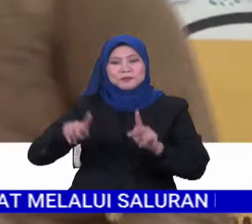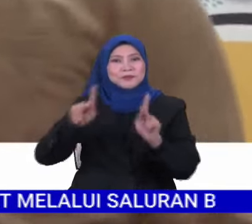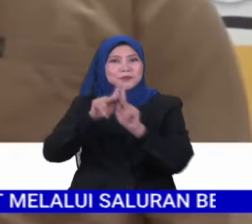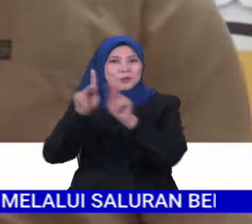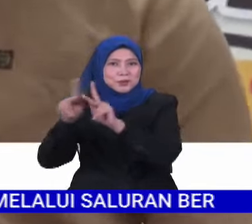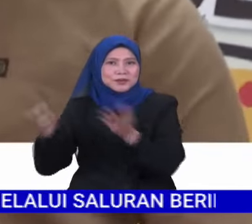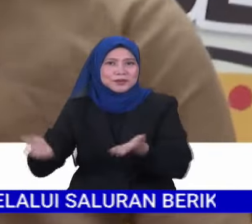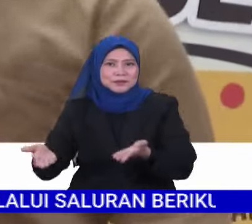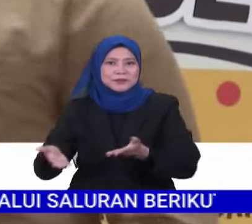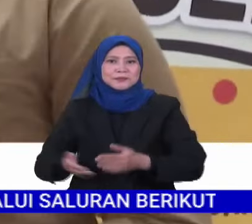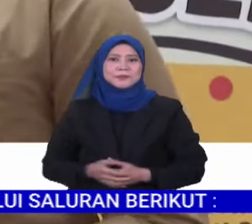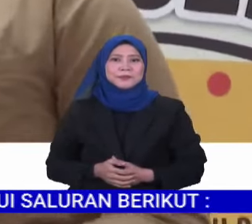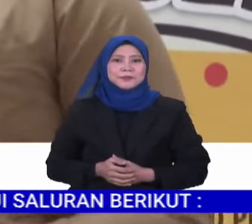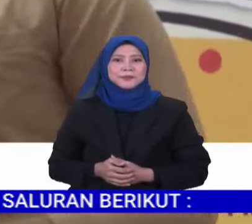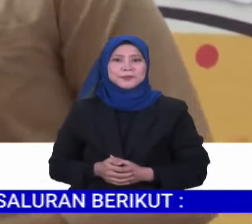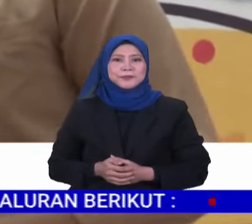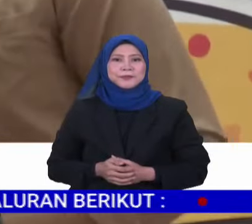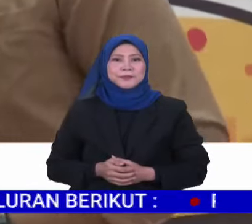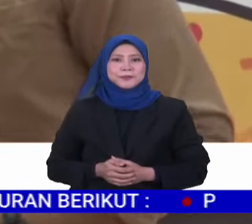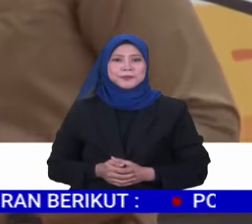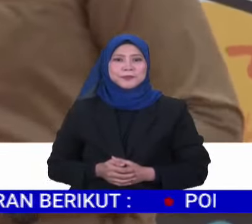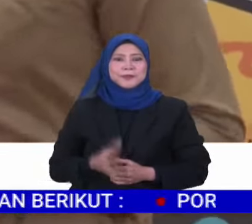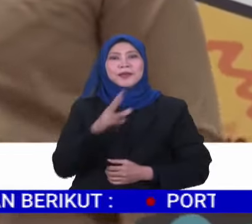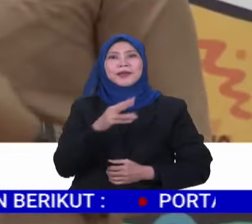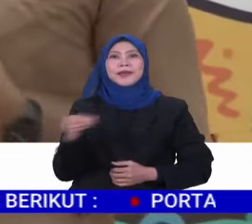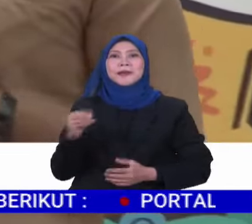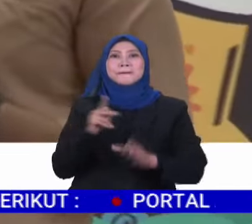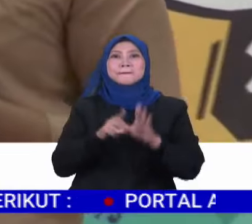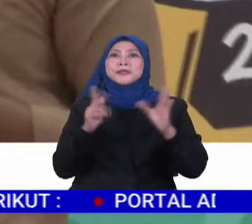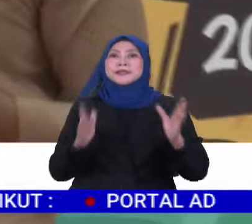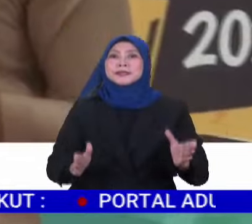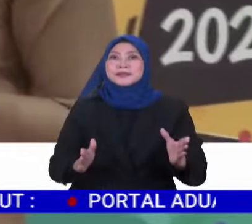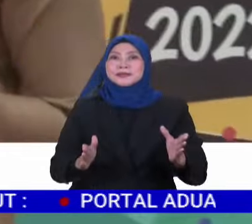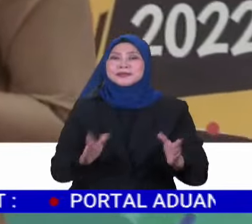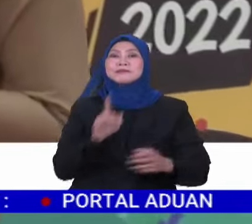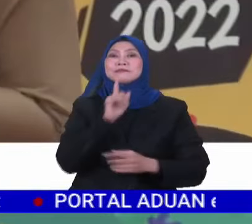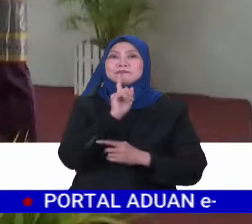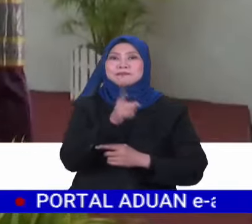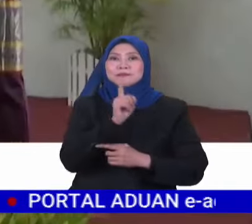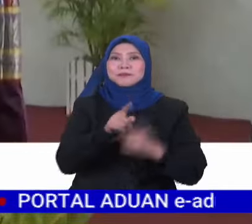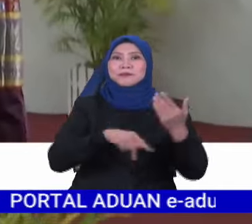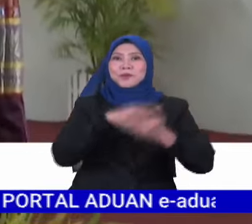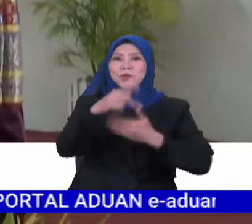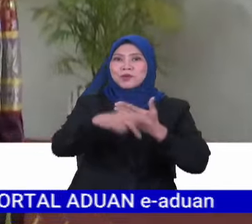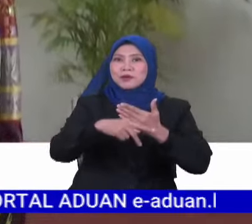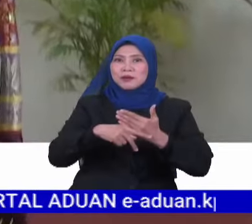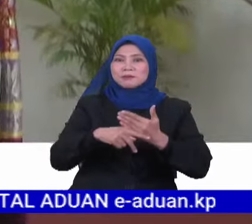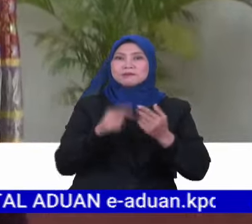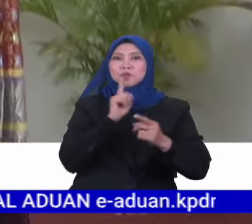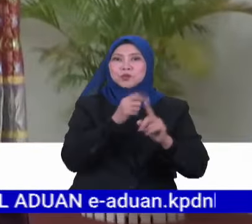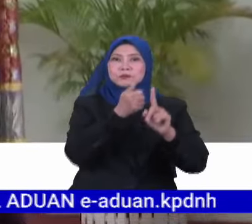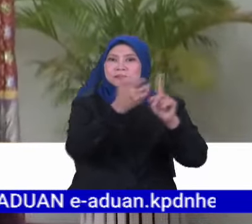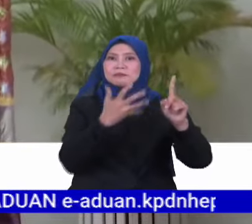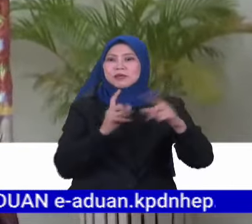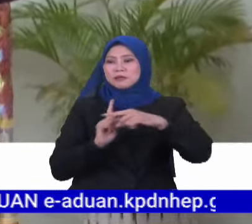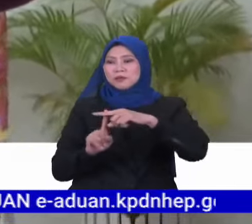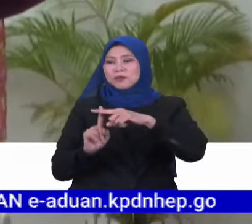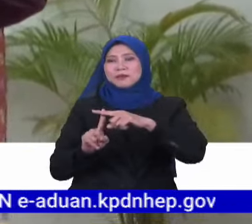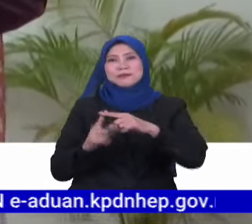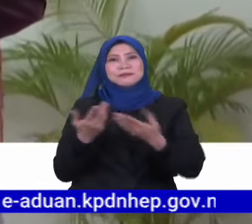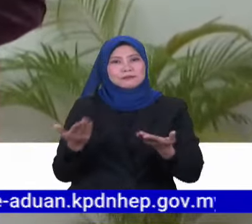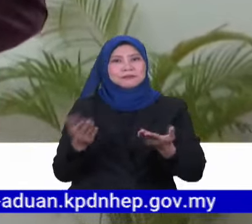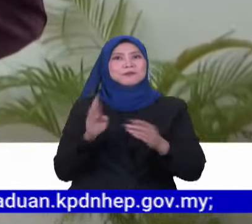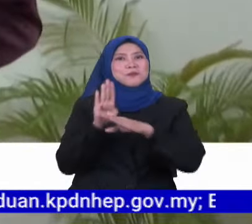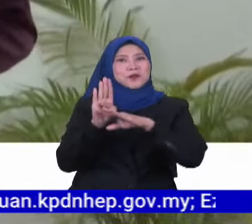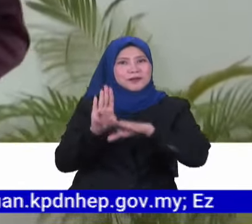disini sementara itu peserta terlibat mengakui program tersebut memberi impak positif dari